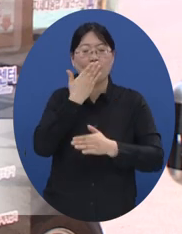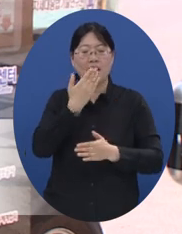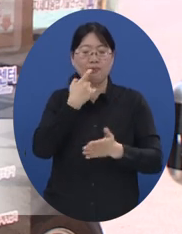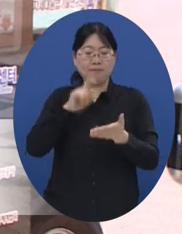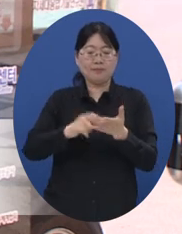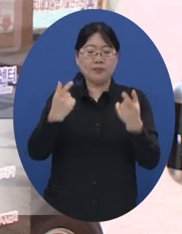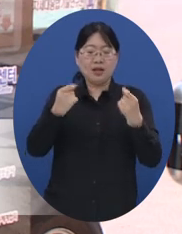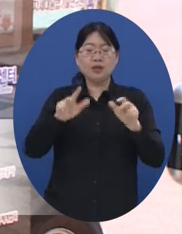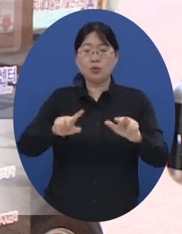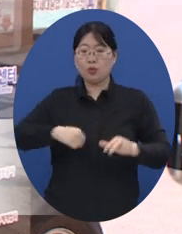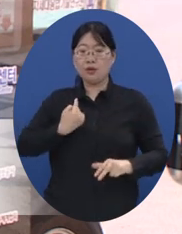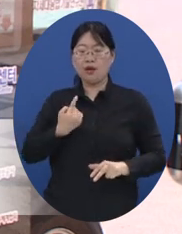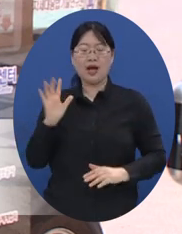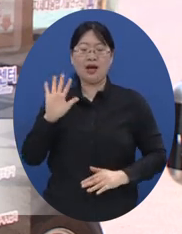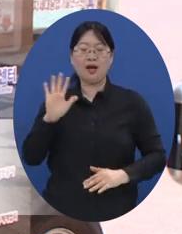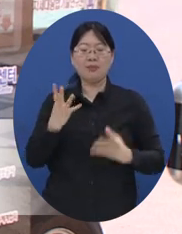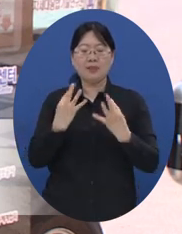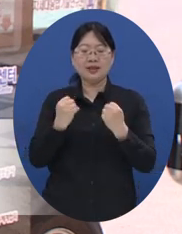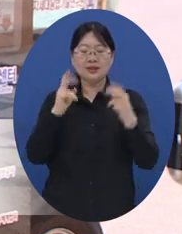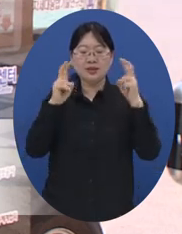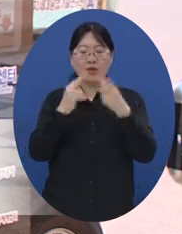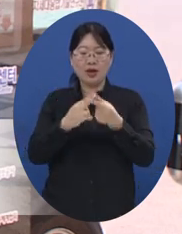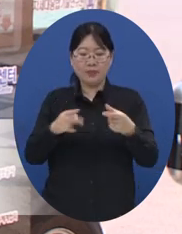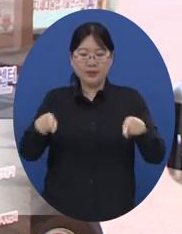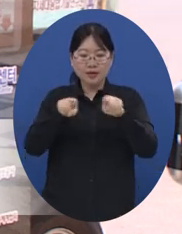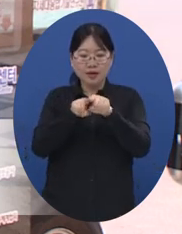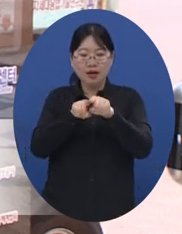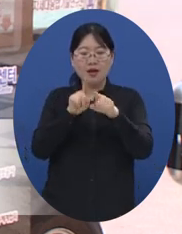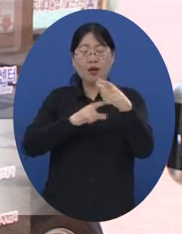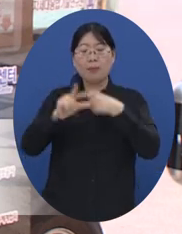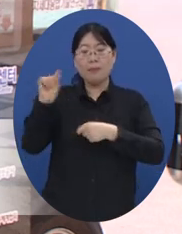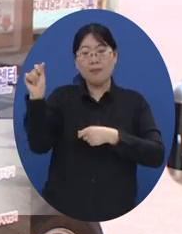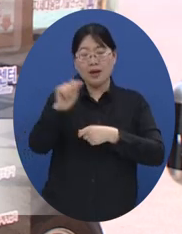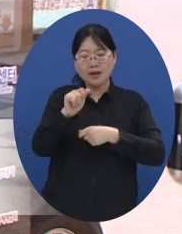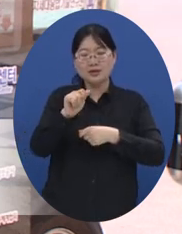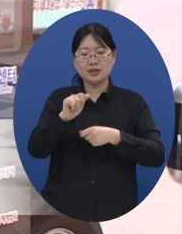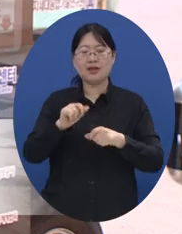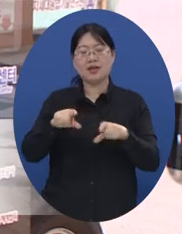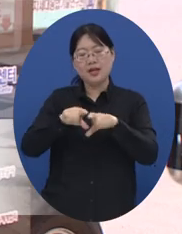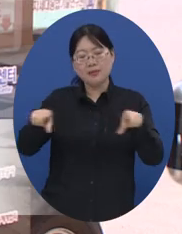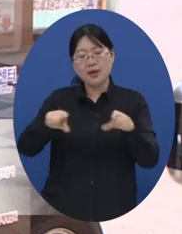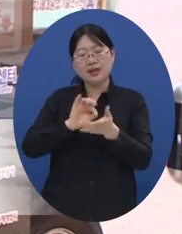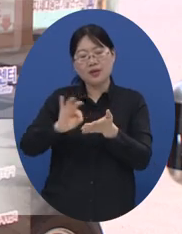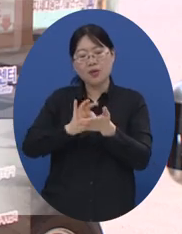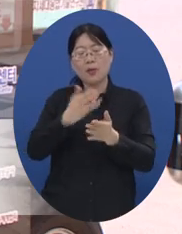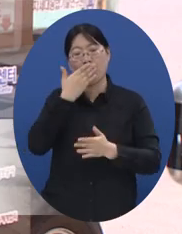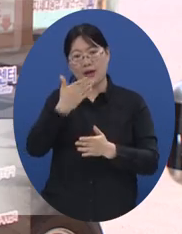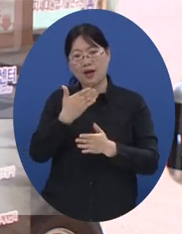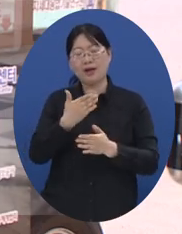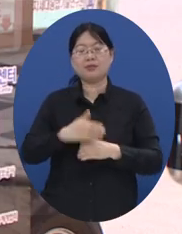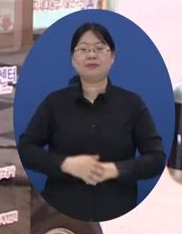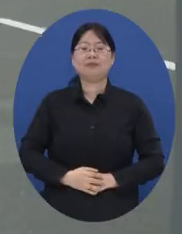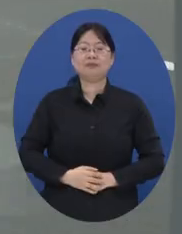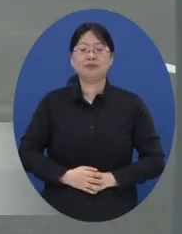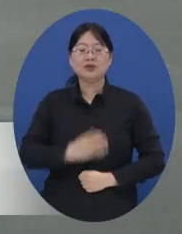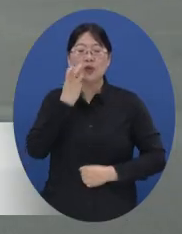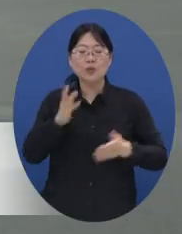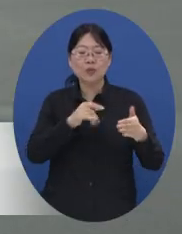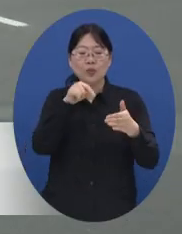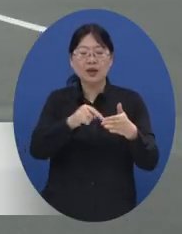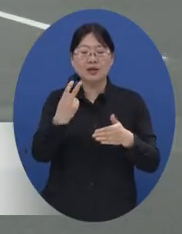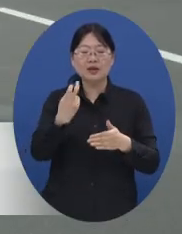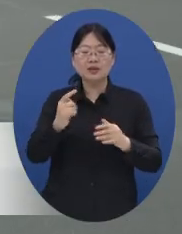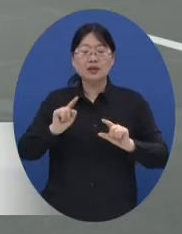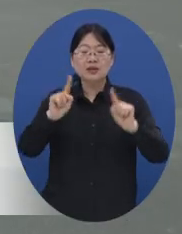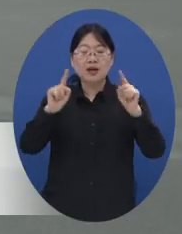하고 이제는 저희가 혼자가 아닌 많은 기업들과 함께해서 더 빠르게 상용화를 준비하도록 하겠습니다.